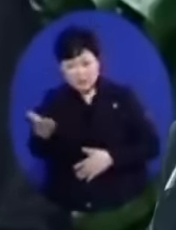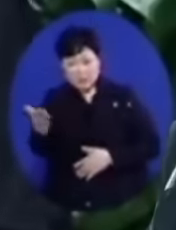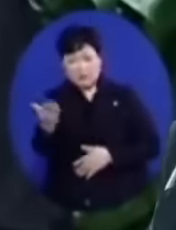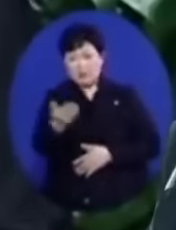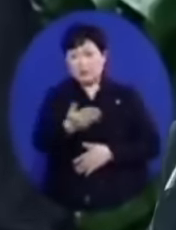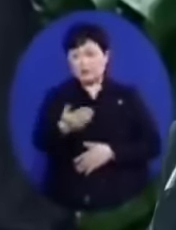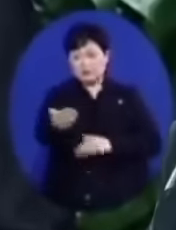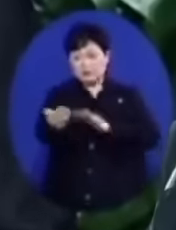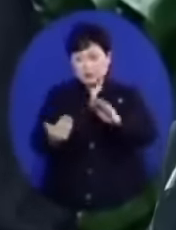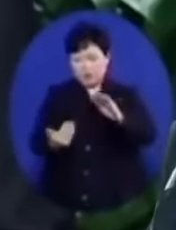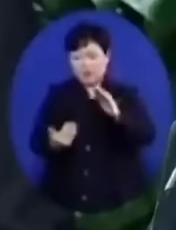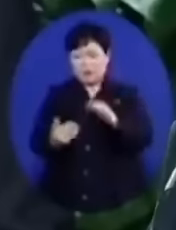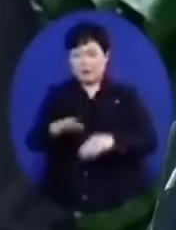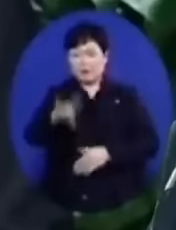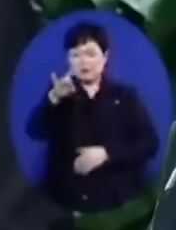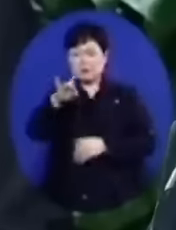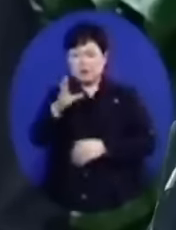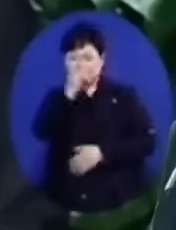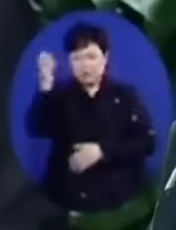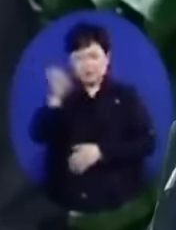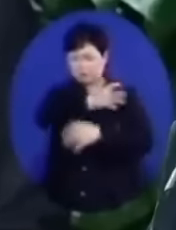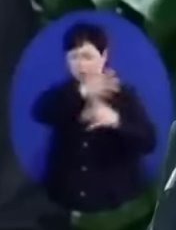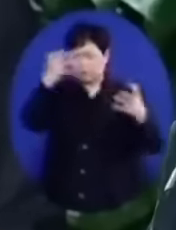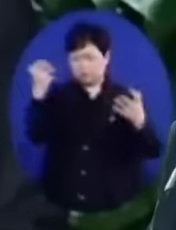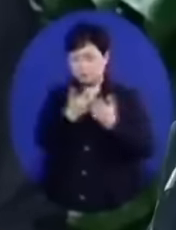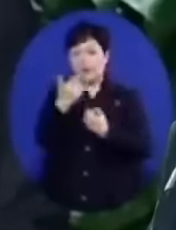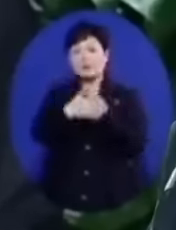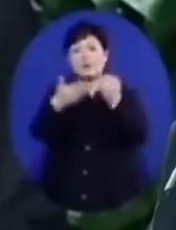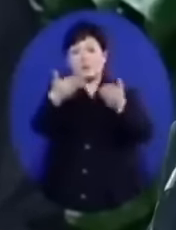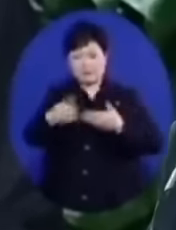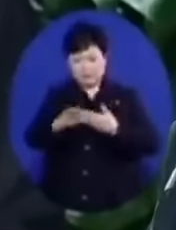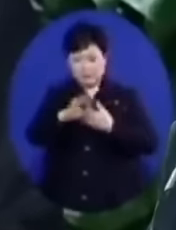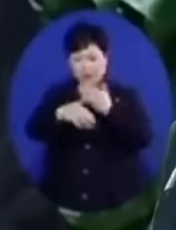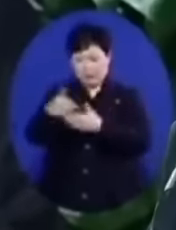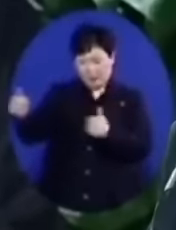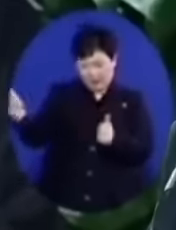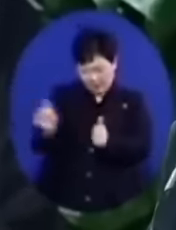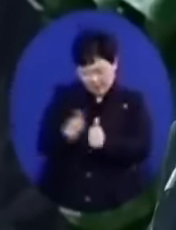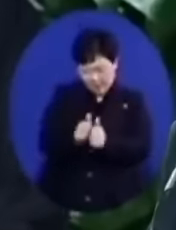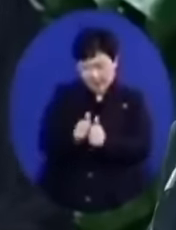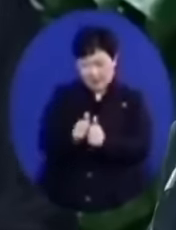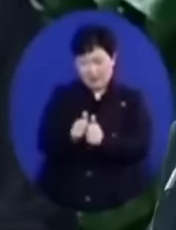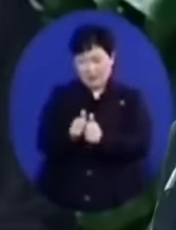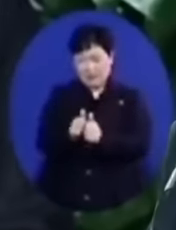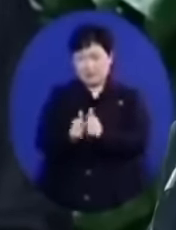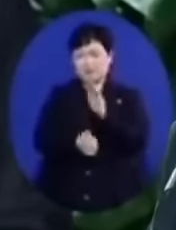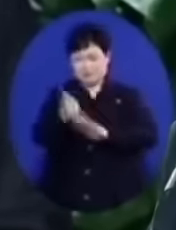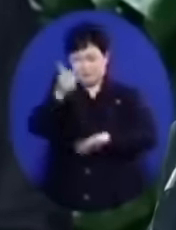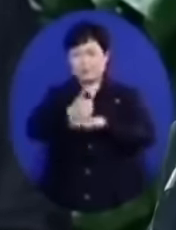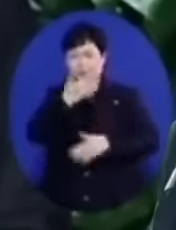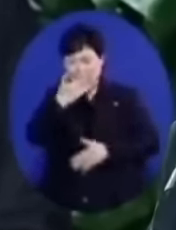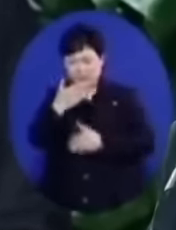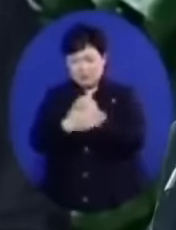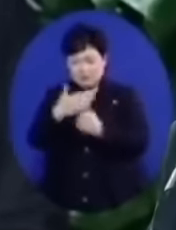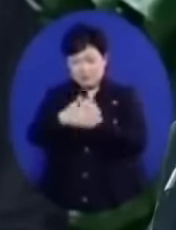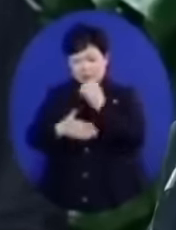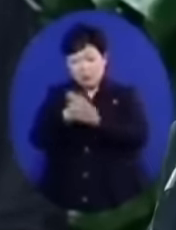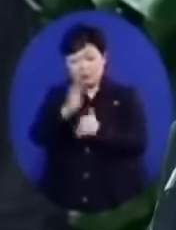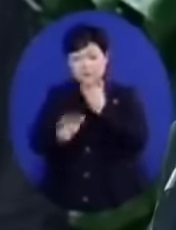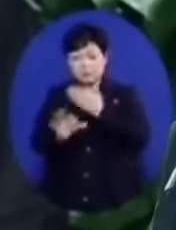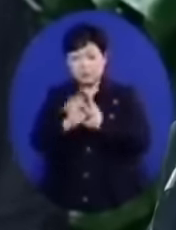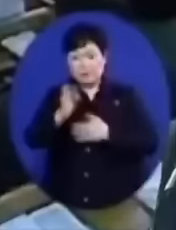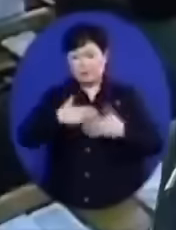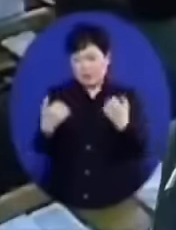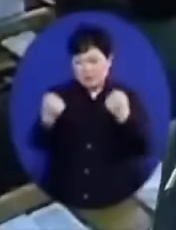전에 하나님 앞에 성령의 충만한 은혜부터 받으면 하나님이 함께 해 주신다는 것입니다. 은혜가 없으면 자기 힘으로